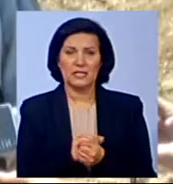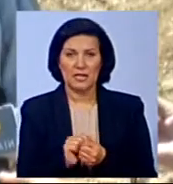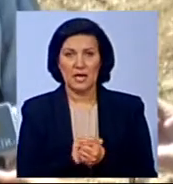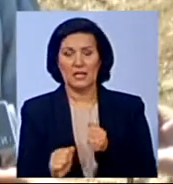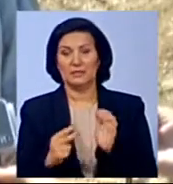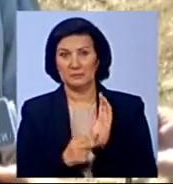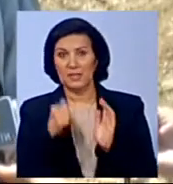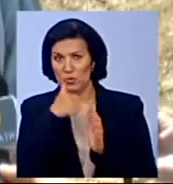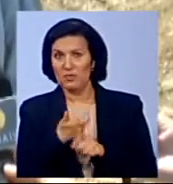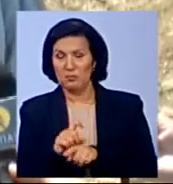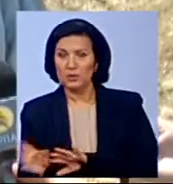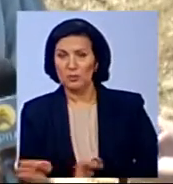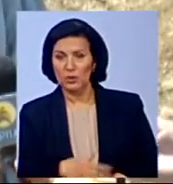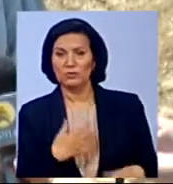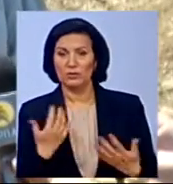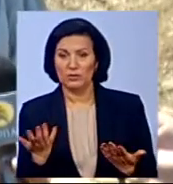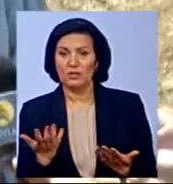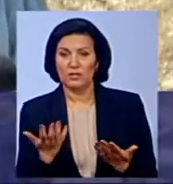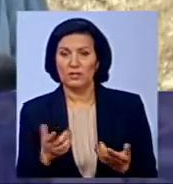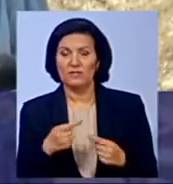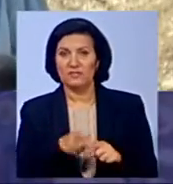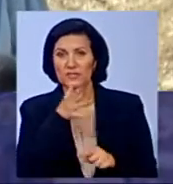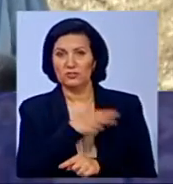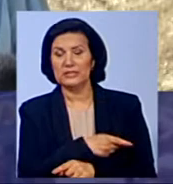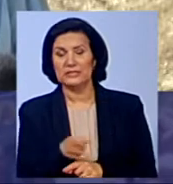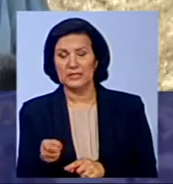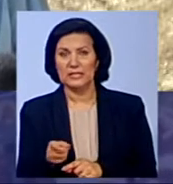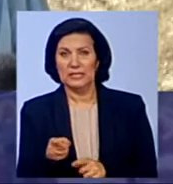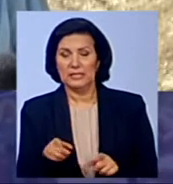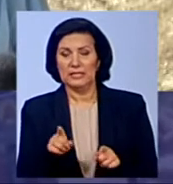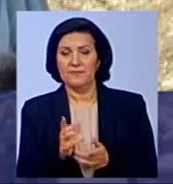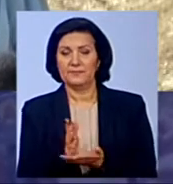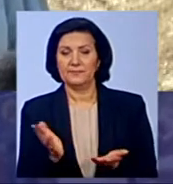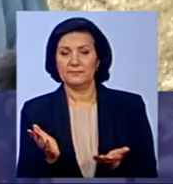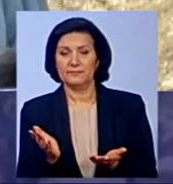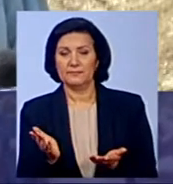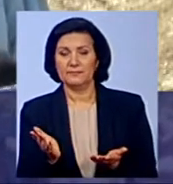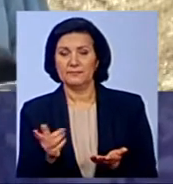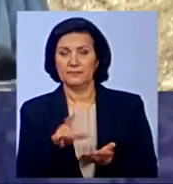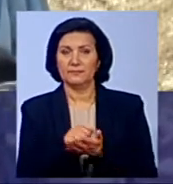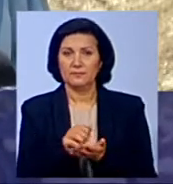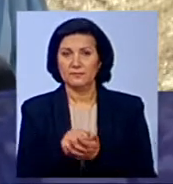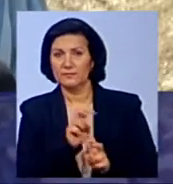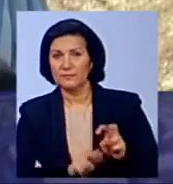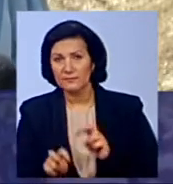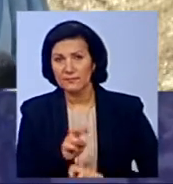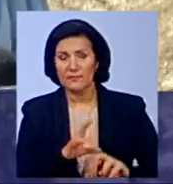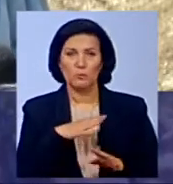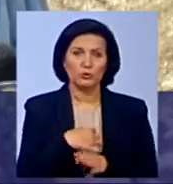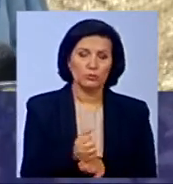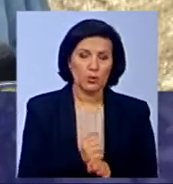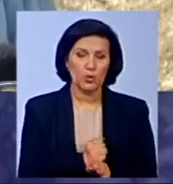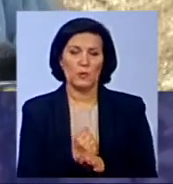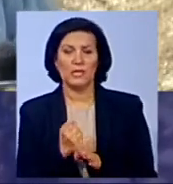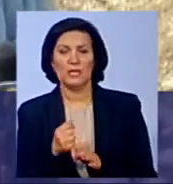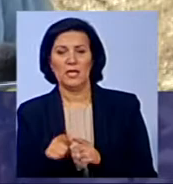70 років більше пройшло, і то кожен, як то говориться, у ці часи я такі з цим займаюся, відшукую, думаю, що якась зброя